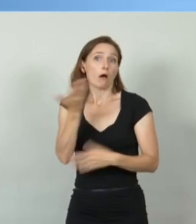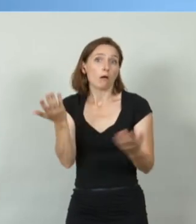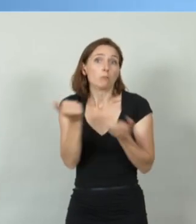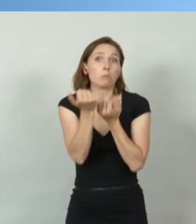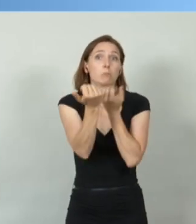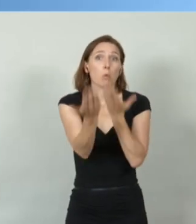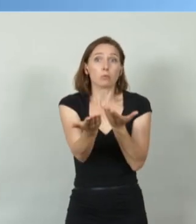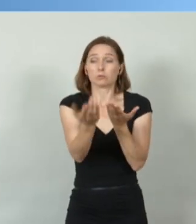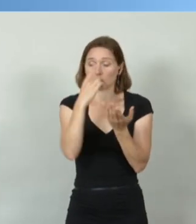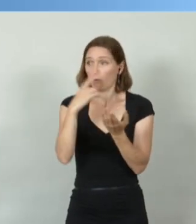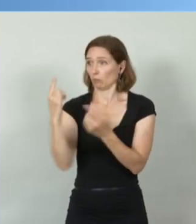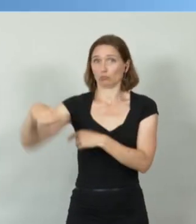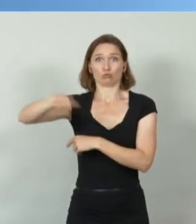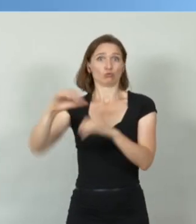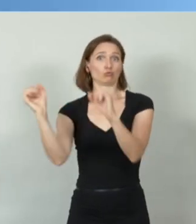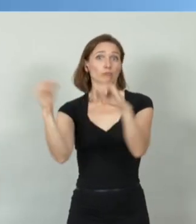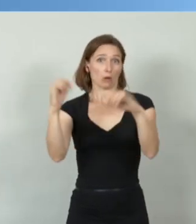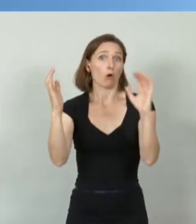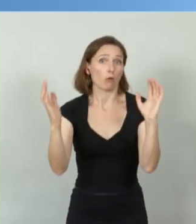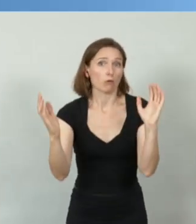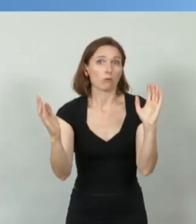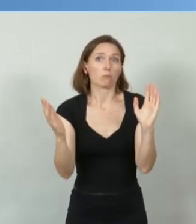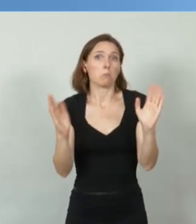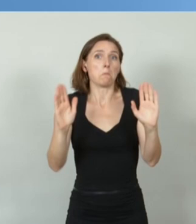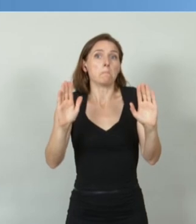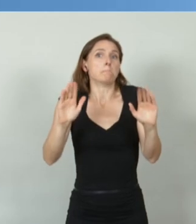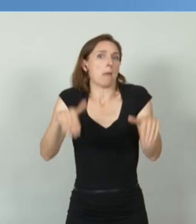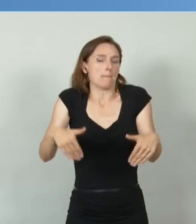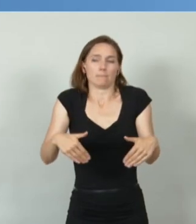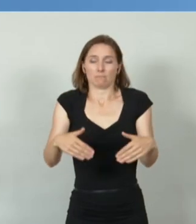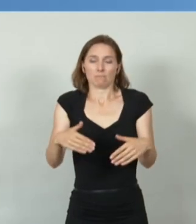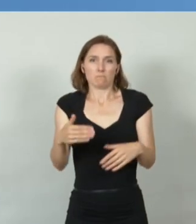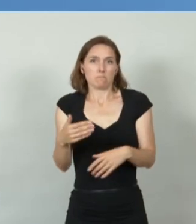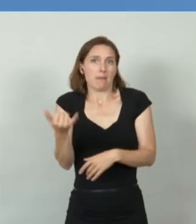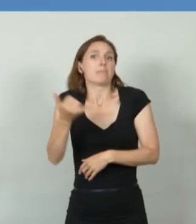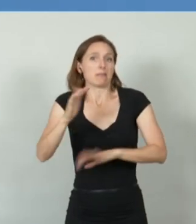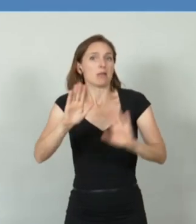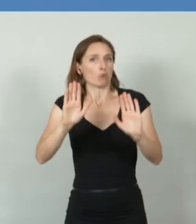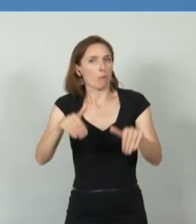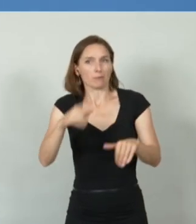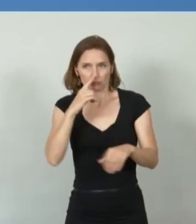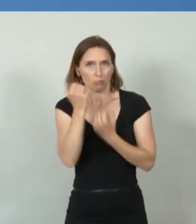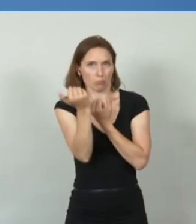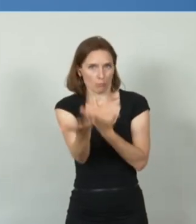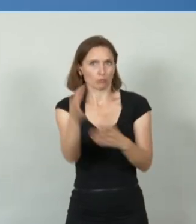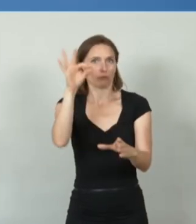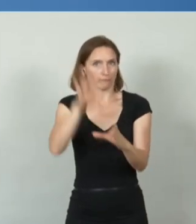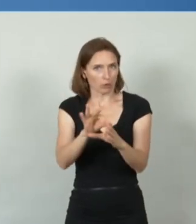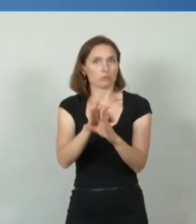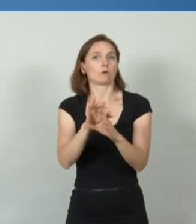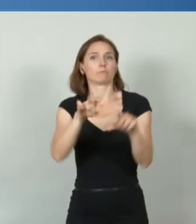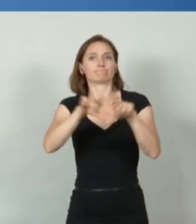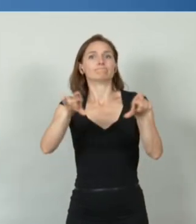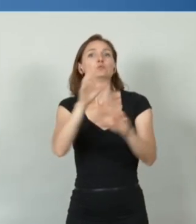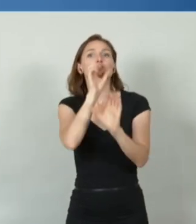un sentiment général bien que cette assimonde générale ne soit pas nécessaire pour procéder à ce vote à bulletin secret donc aucune formalité